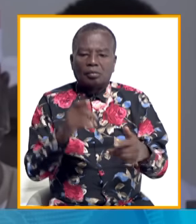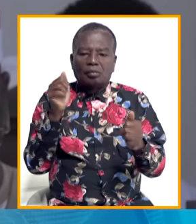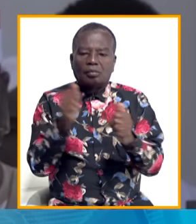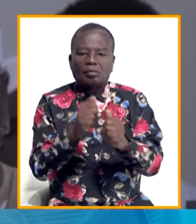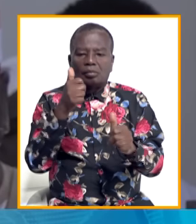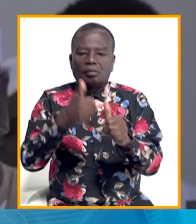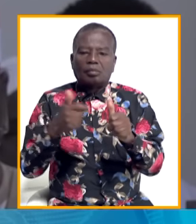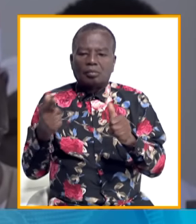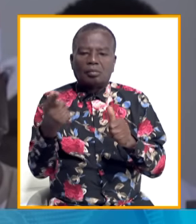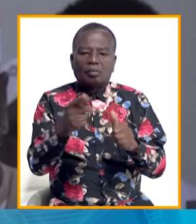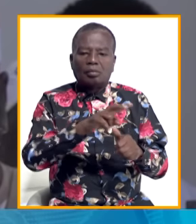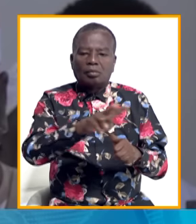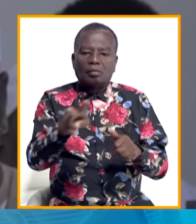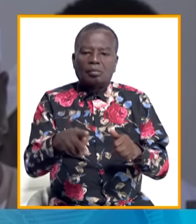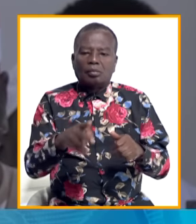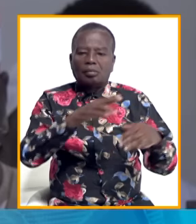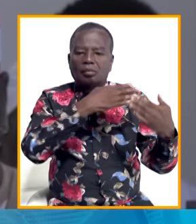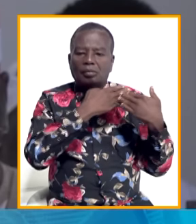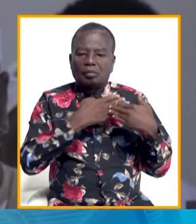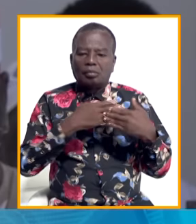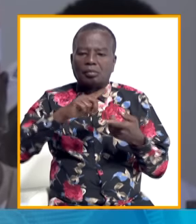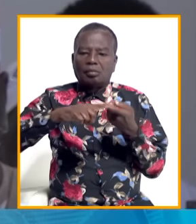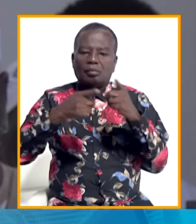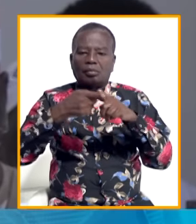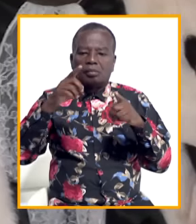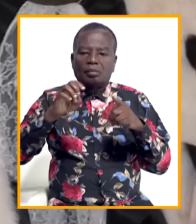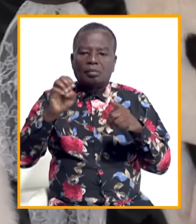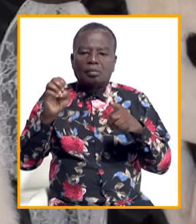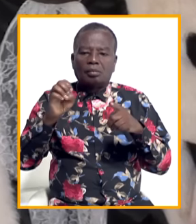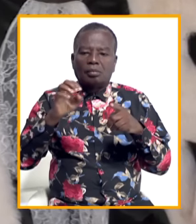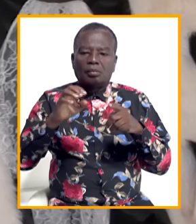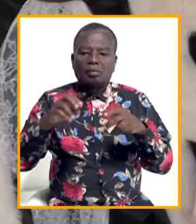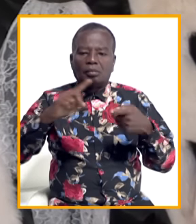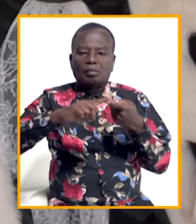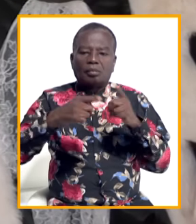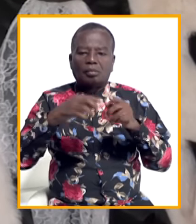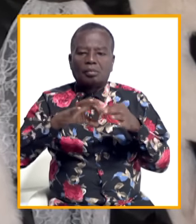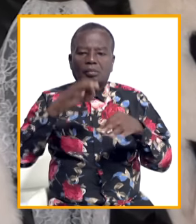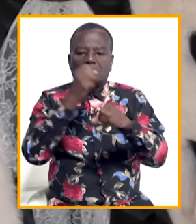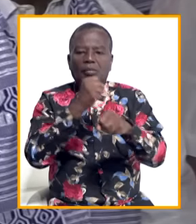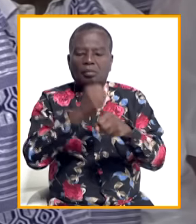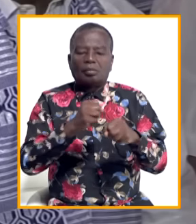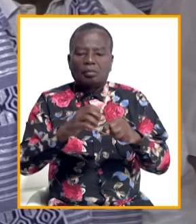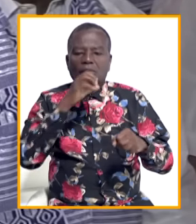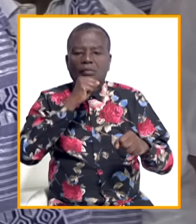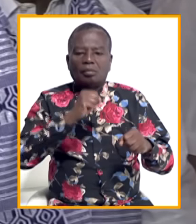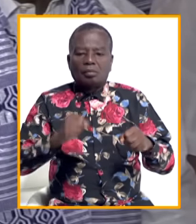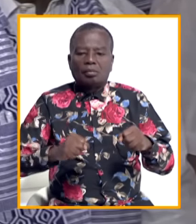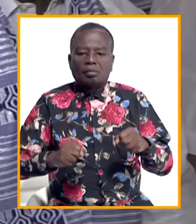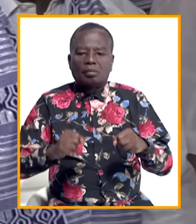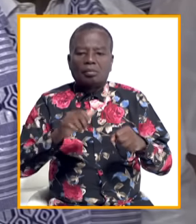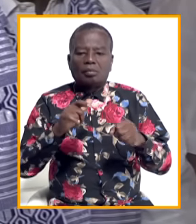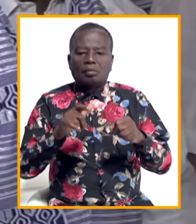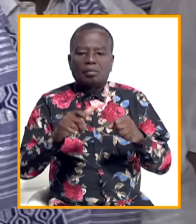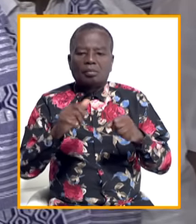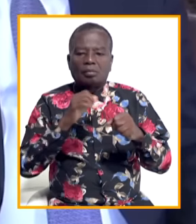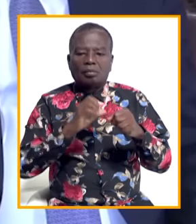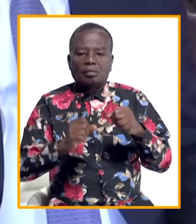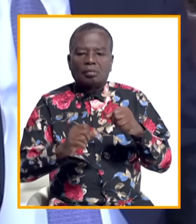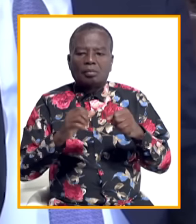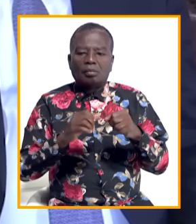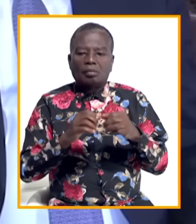vous. Patron, collègue, collaborateur, aîné, cadet,